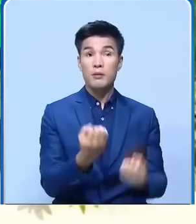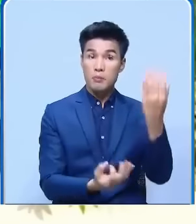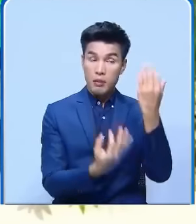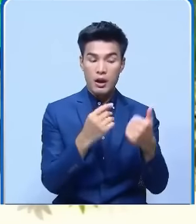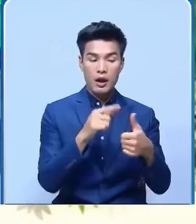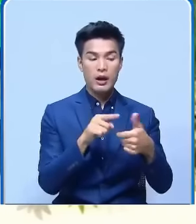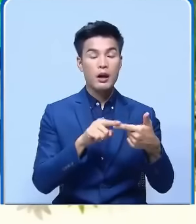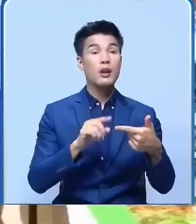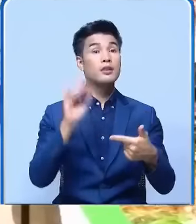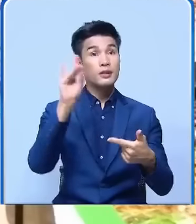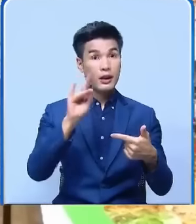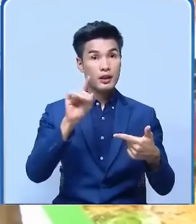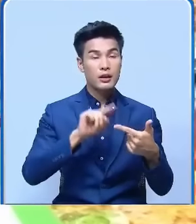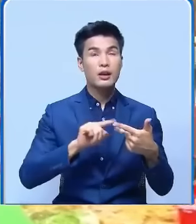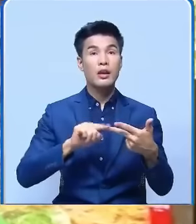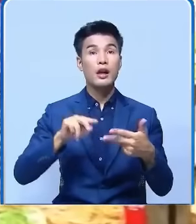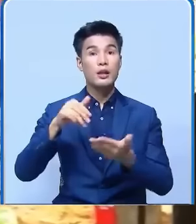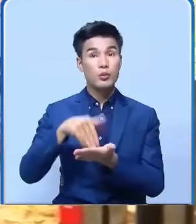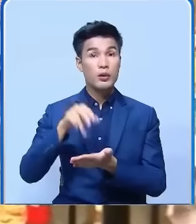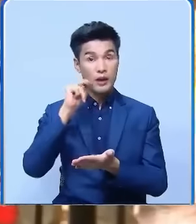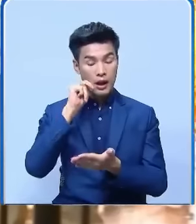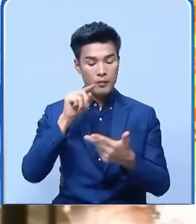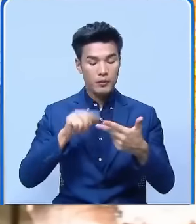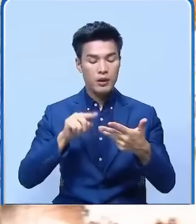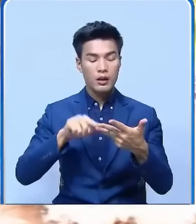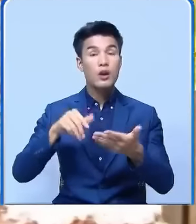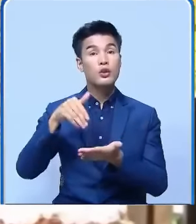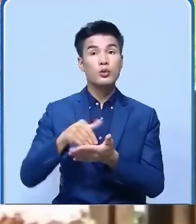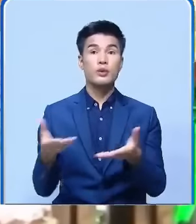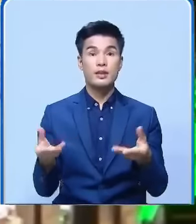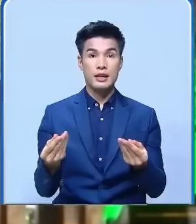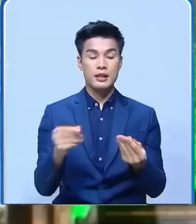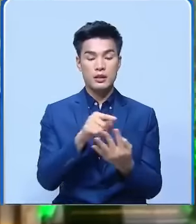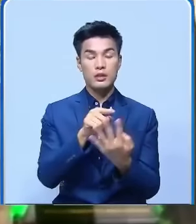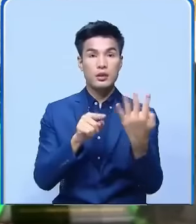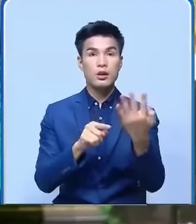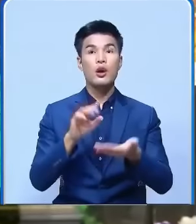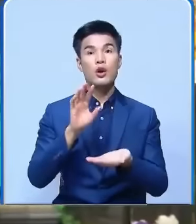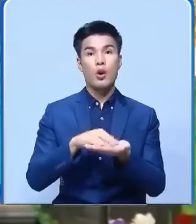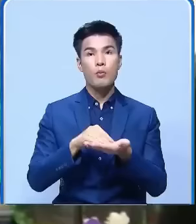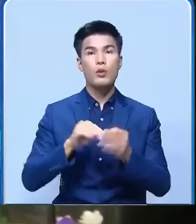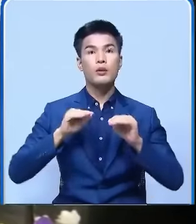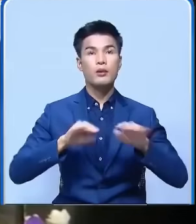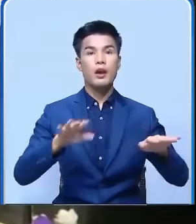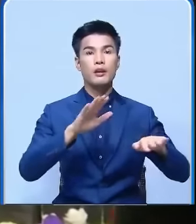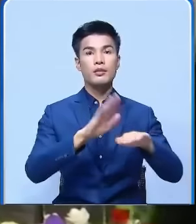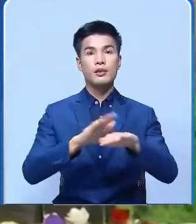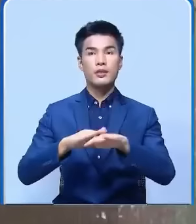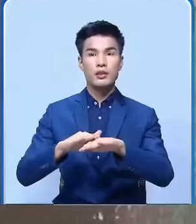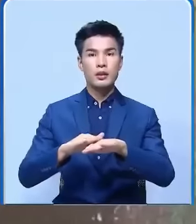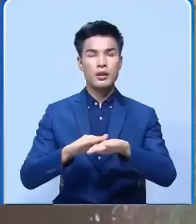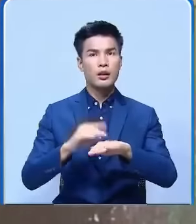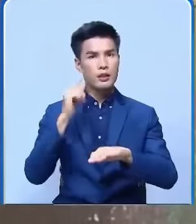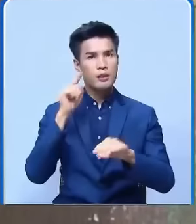าและพันธุ์พืชกรมทรัพยากรน้ำและกรมทรัพยากรธรณีได้ผนึกกำลังแชร์ข้อมูลเพื่อแจ้งเตือนประชาชนให้ไปในทิศ